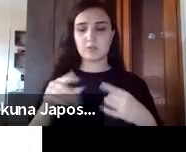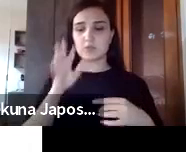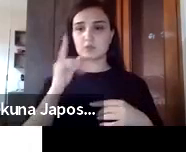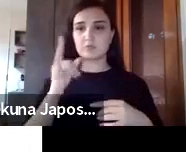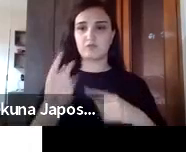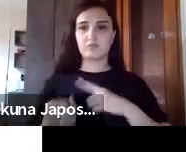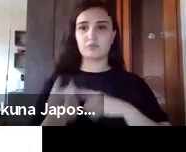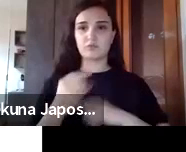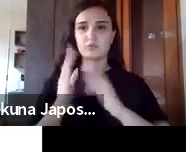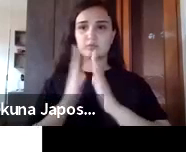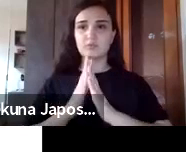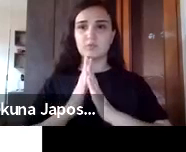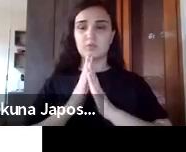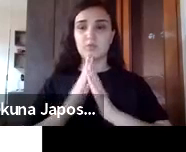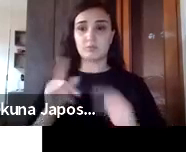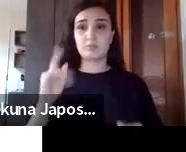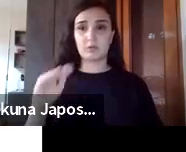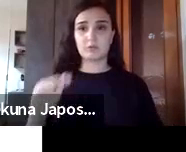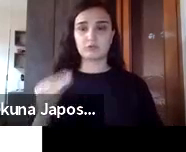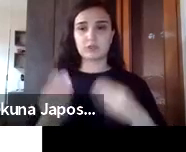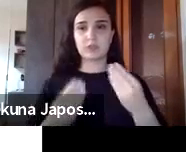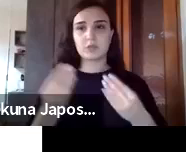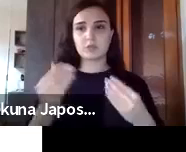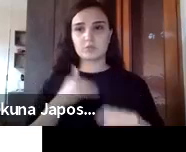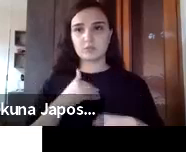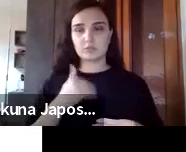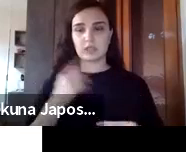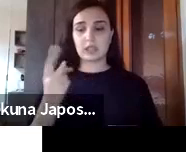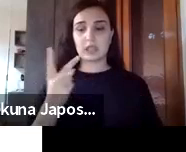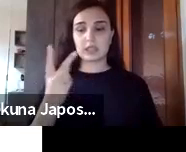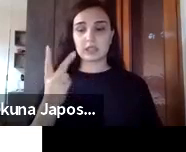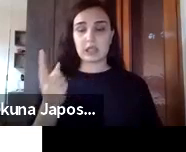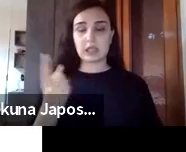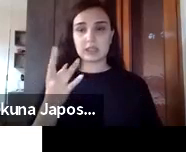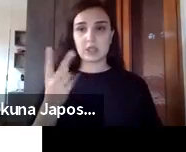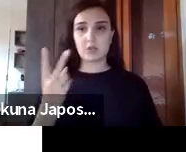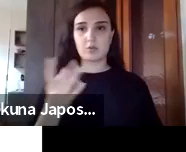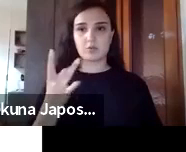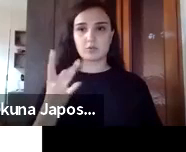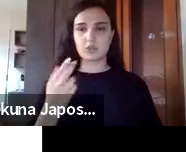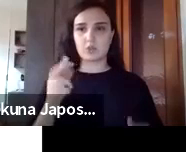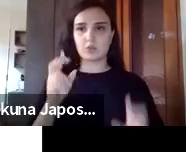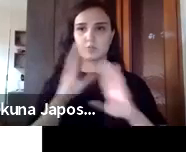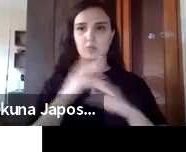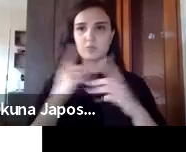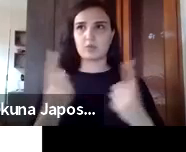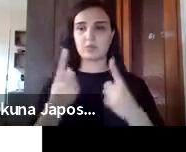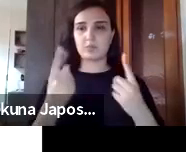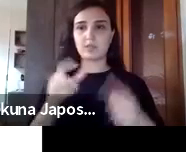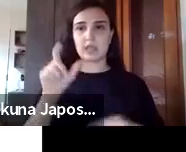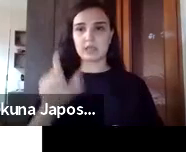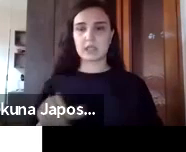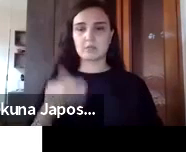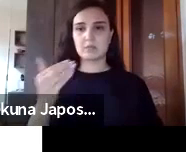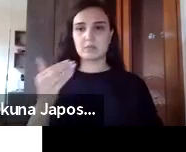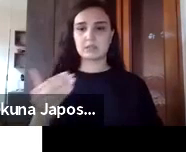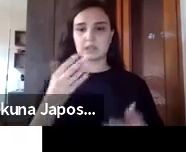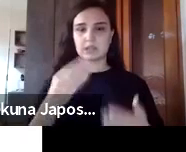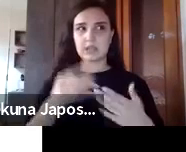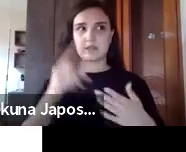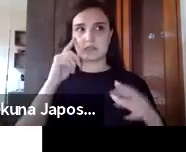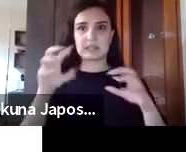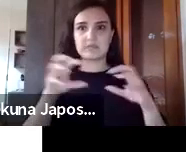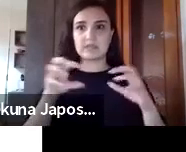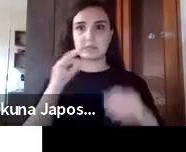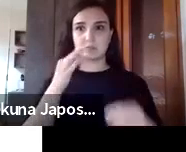მოდის რაღაცას, თხოვსის ბავშვია, ხო ხან თამაში მთხოვა ერთხელ ორჯერ, ბუნებრივად ესეც ადამიანის და თავის ტვინის